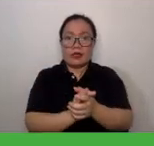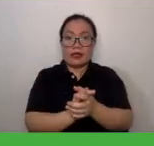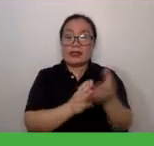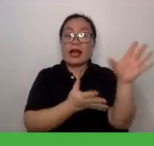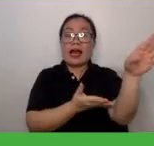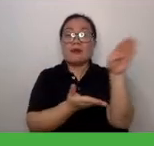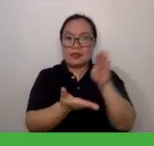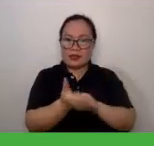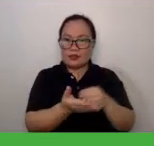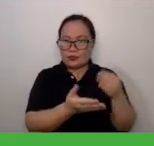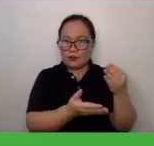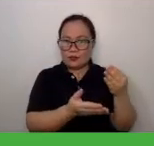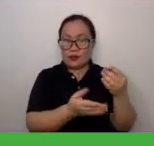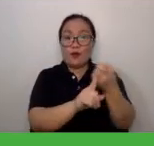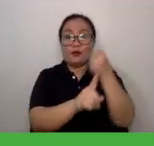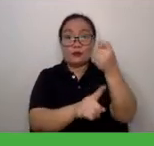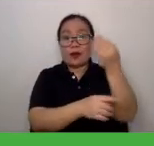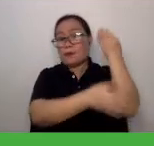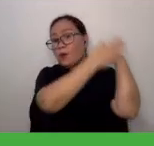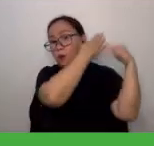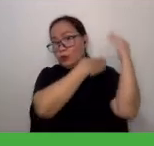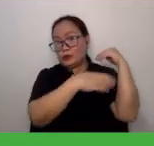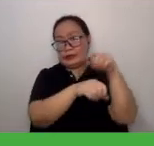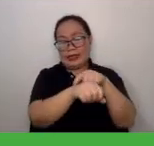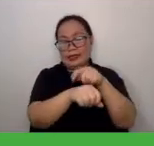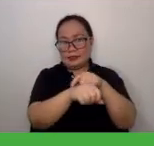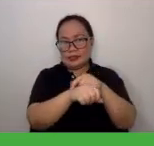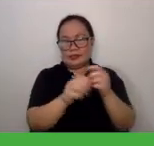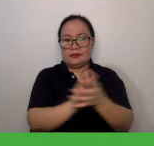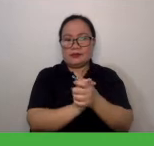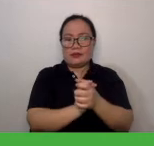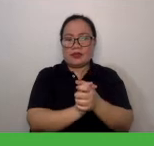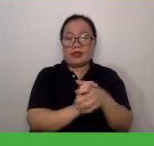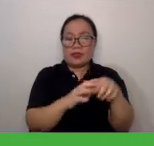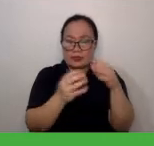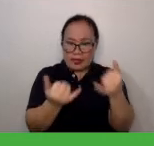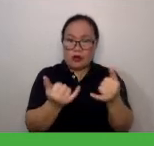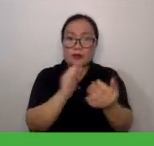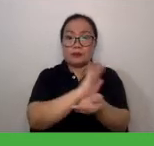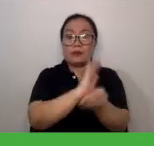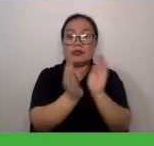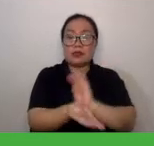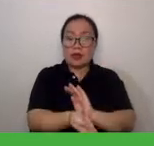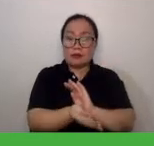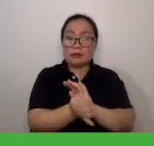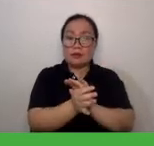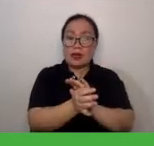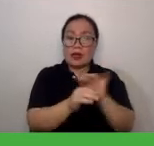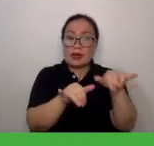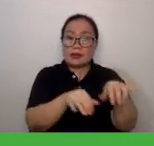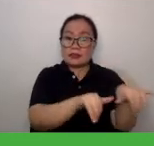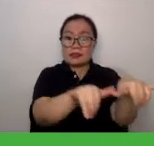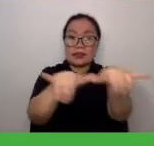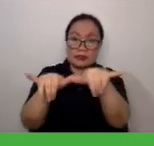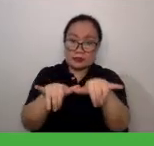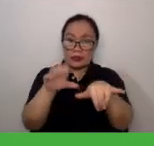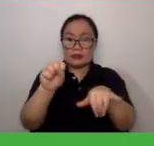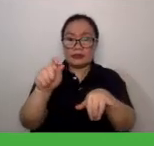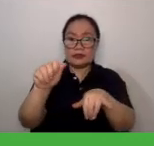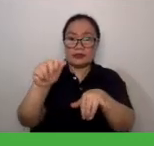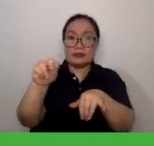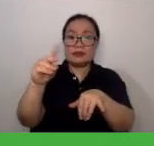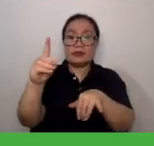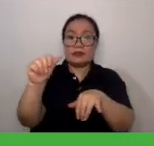ngayon. Kaya, ginagamit natin siya. Naging ano na siya ngayon, naging standardized. So, naging fixed na yung value niya.